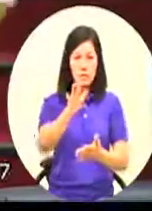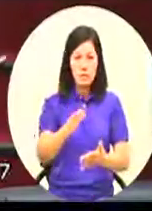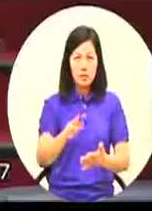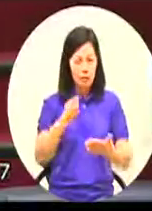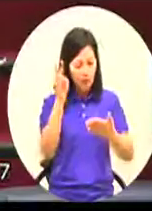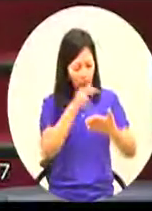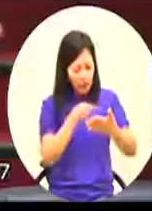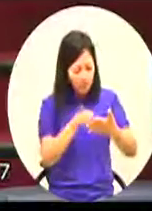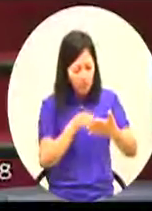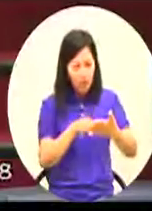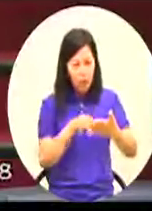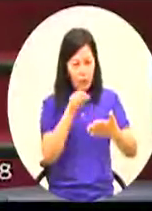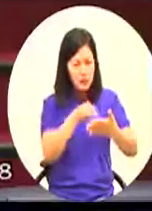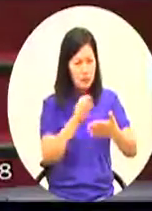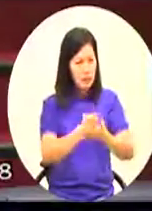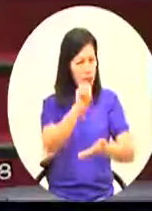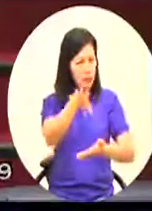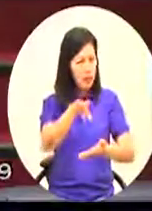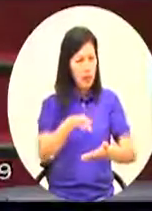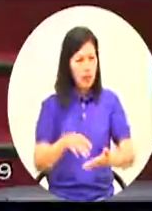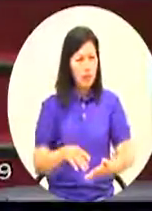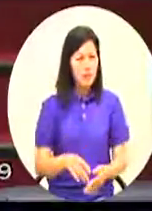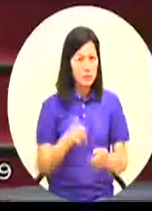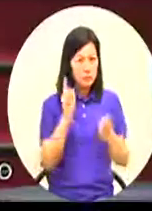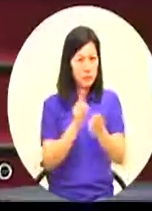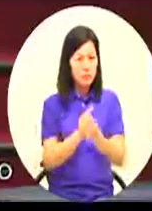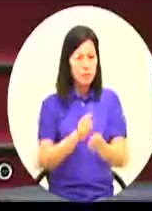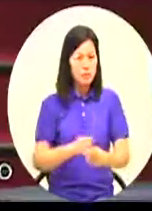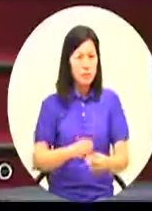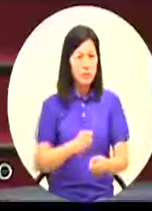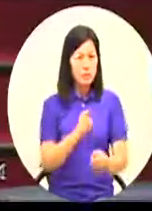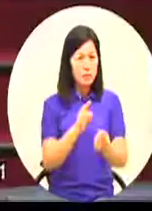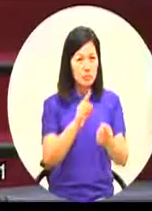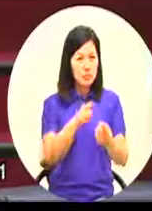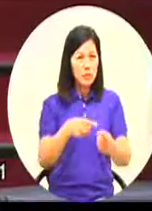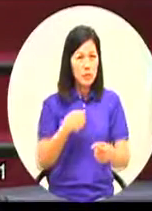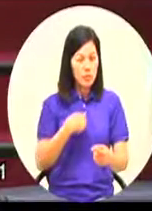看看这样的报告对得起我们的乡亲吗？